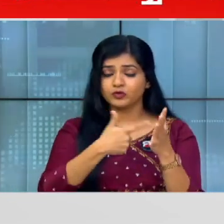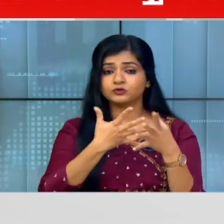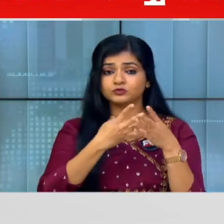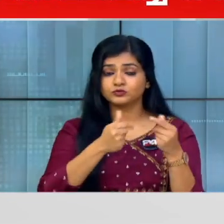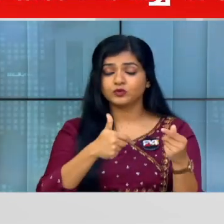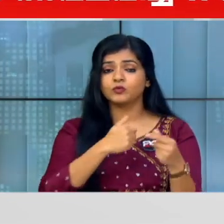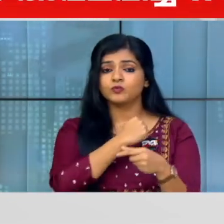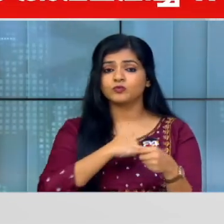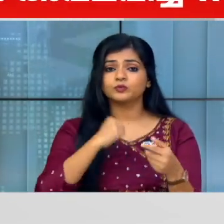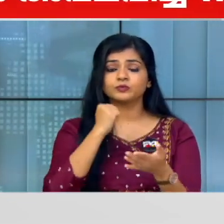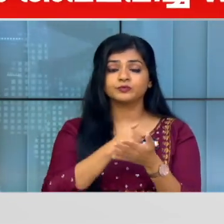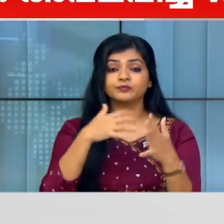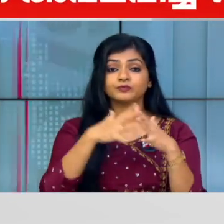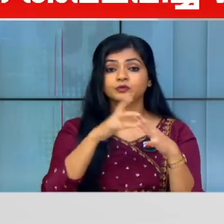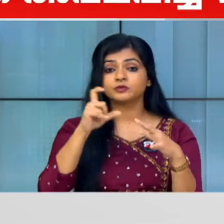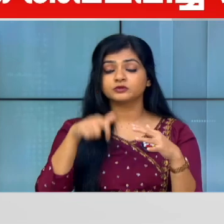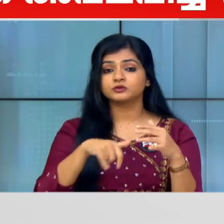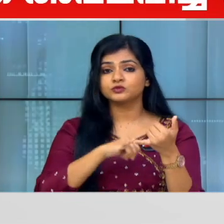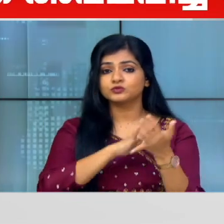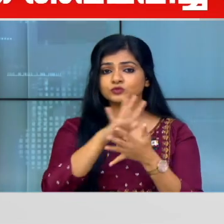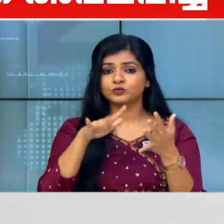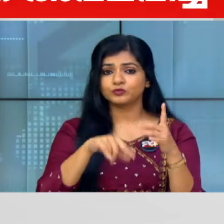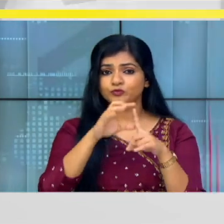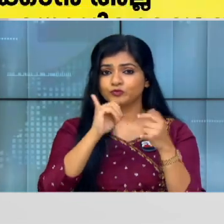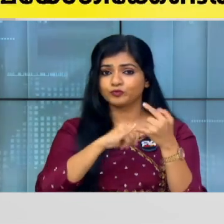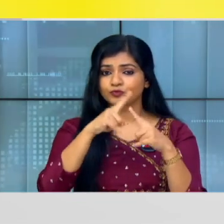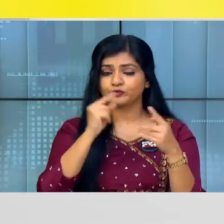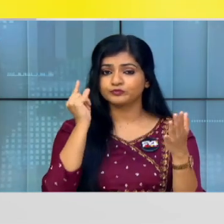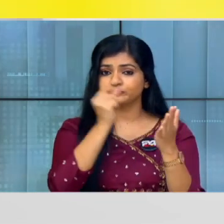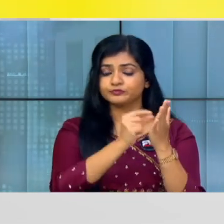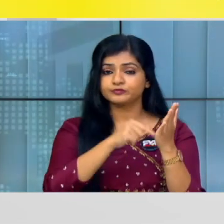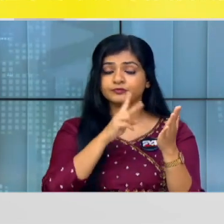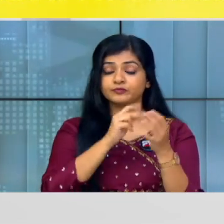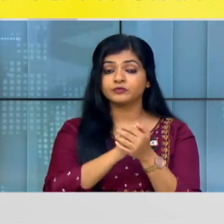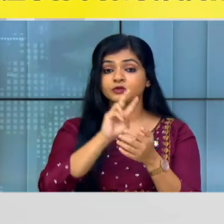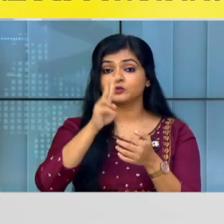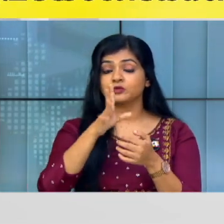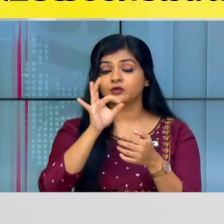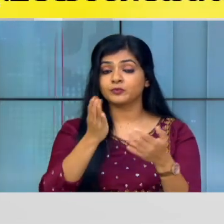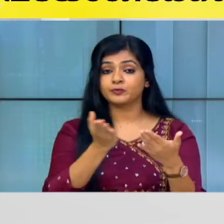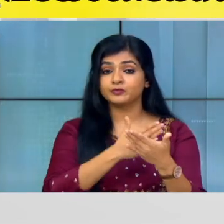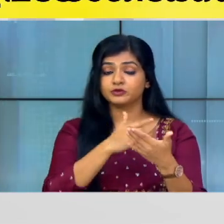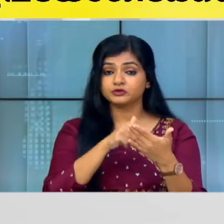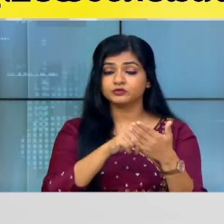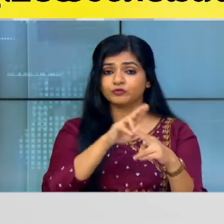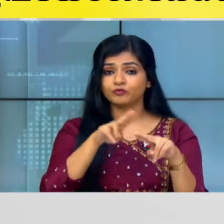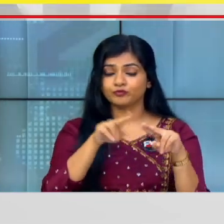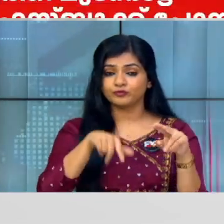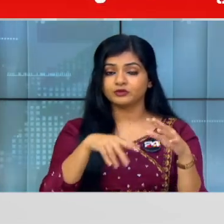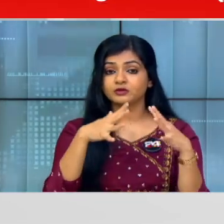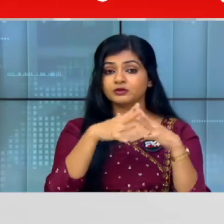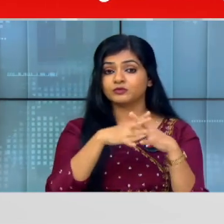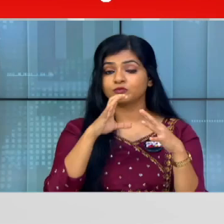ഈ WCCയുടെ സമൂഹ മാധ്യമത്തിലെ കുറിപ്പിൽ പറയുന്നുണ്ട്. അത് 250ഓളം പേജുകളുള്ള